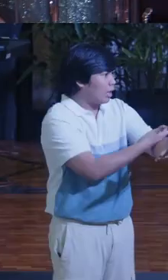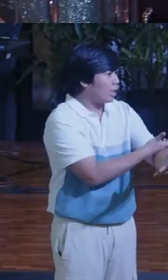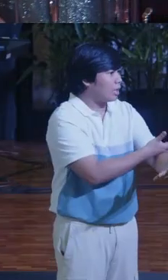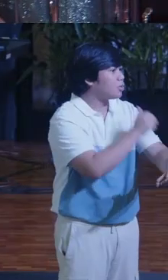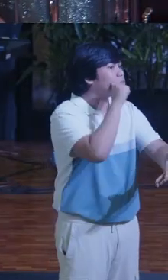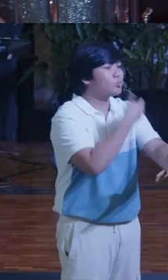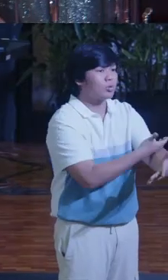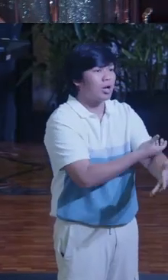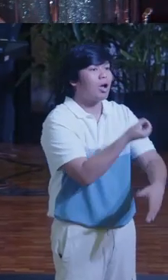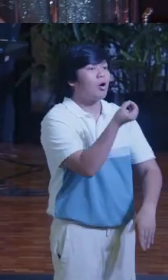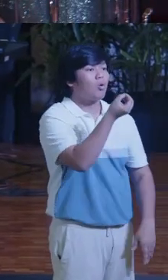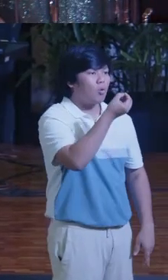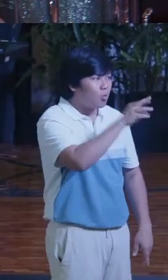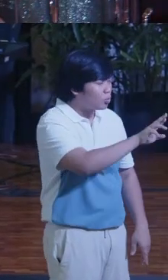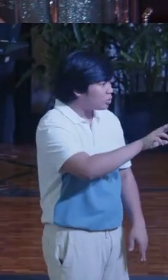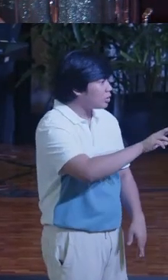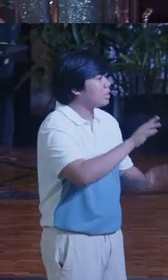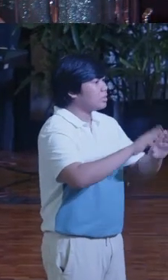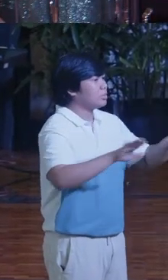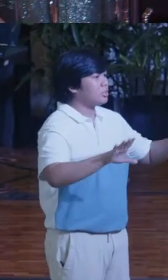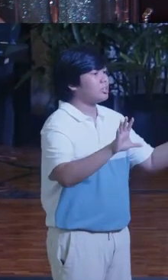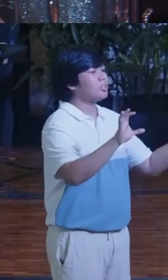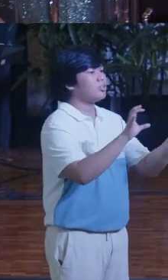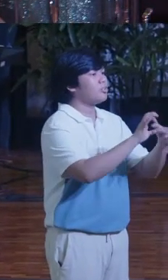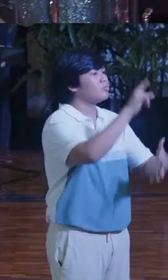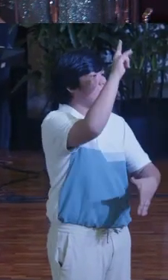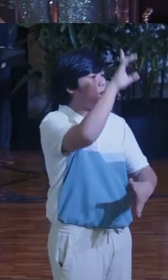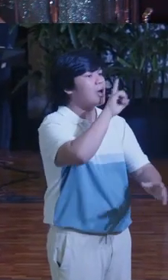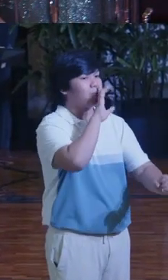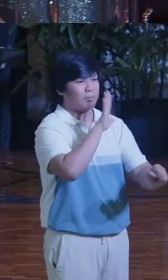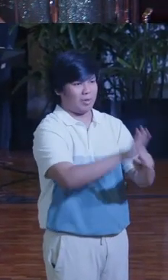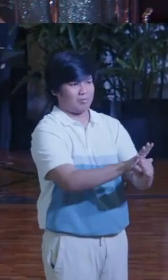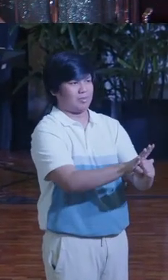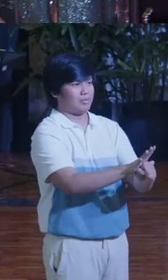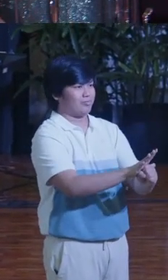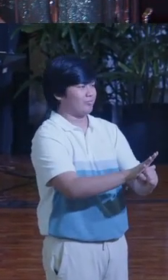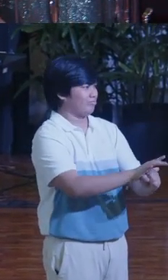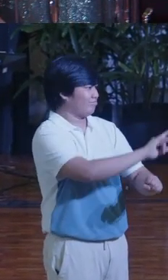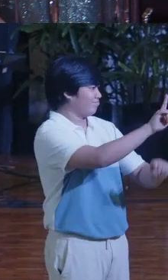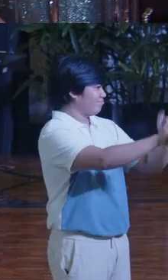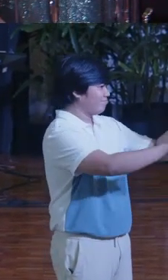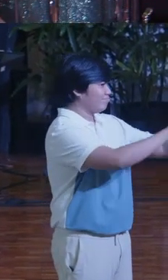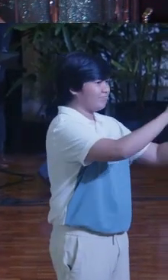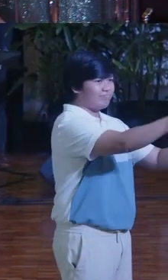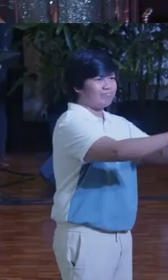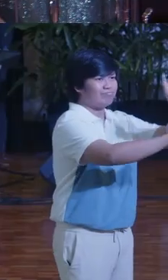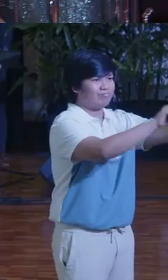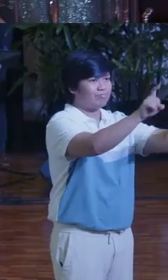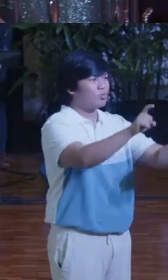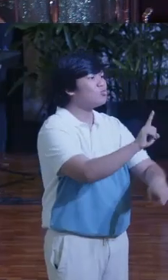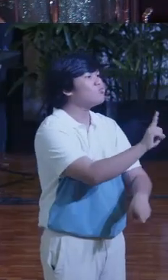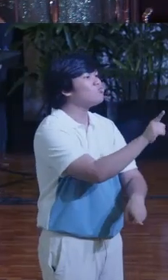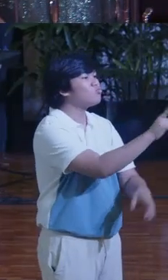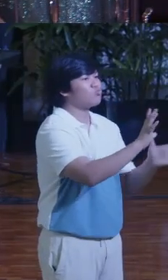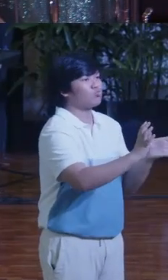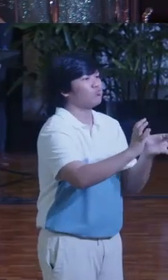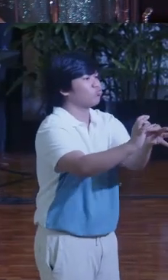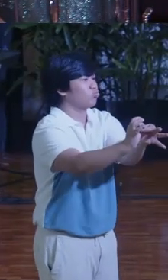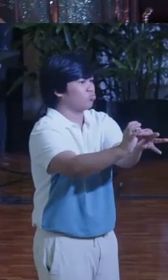ng pangako, no? At doon po tayo sa Galatians 4 verses 21 to 31.